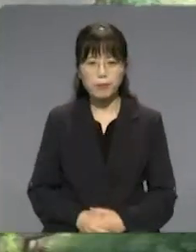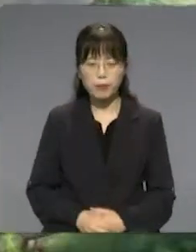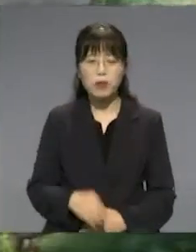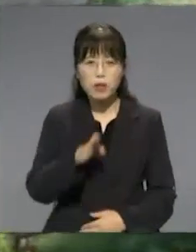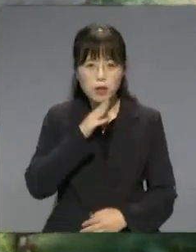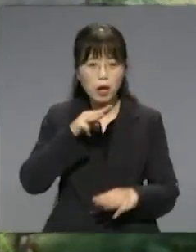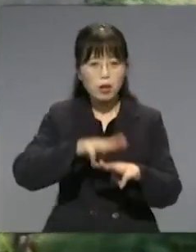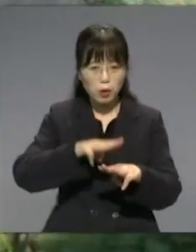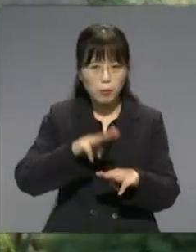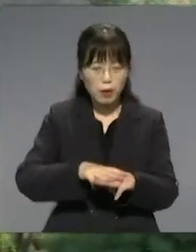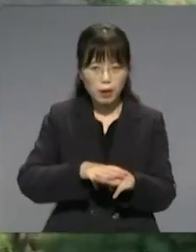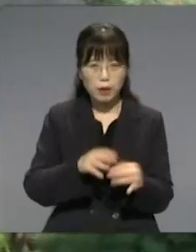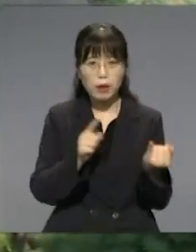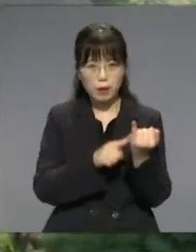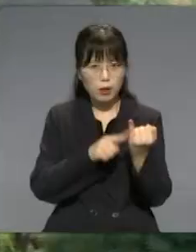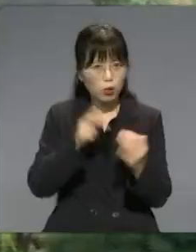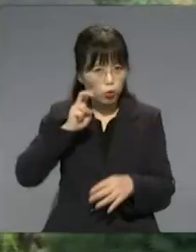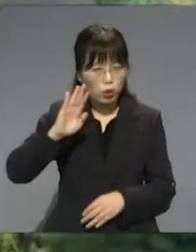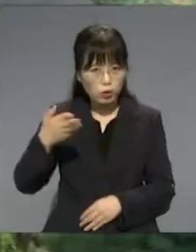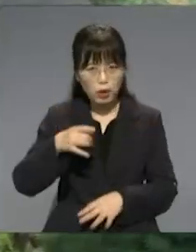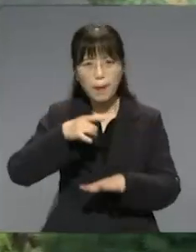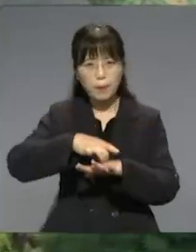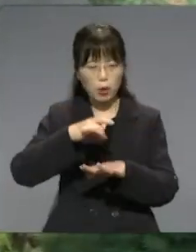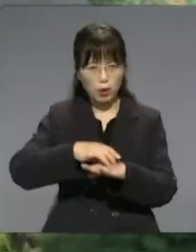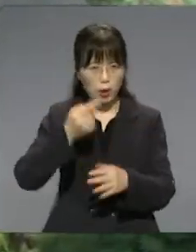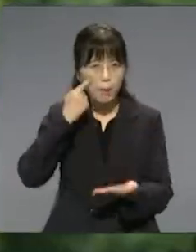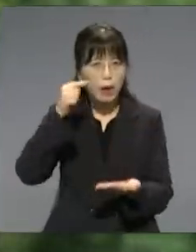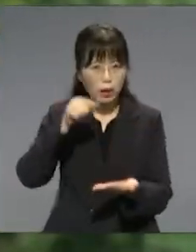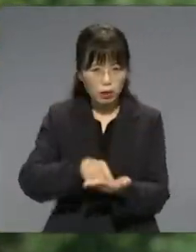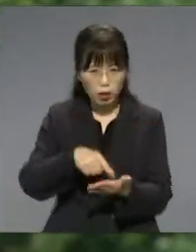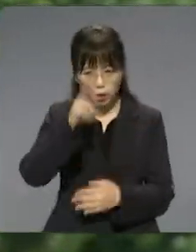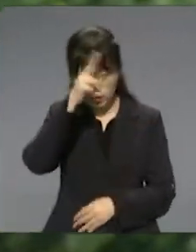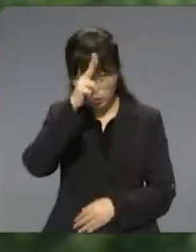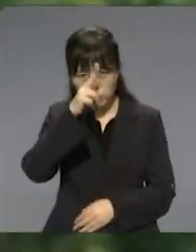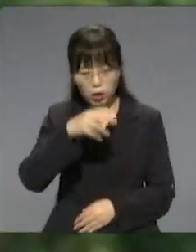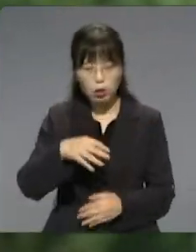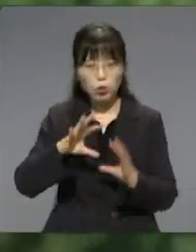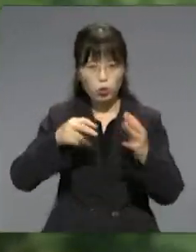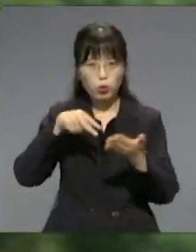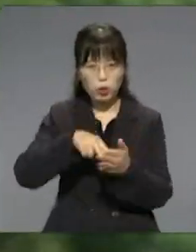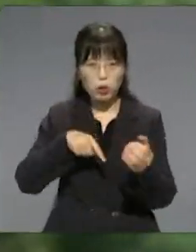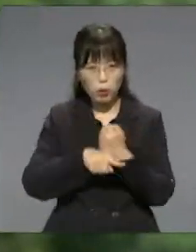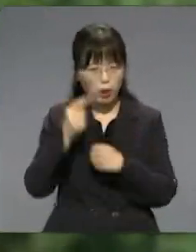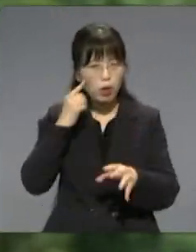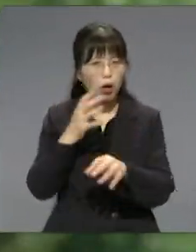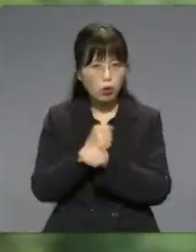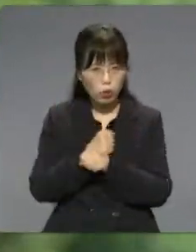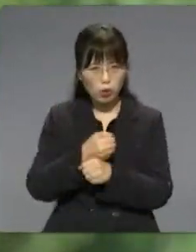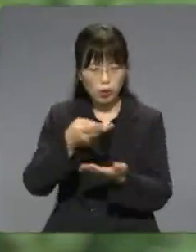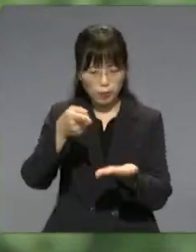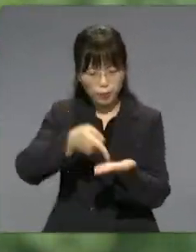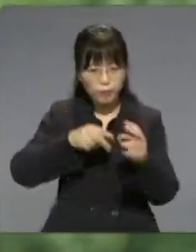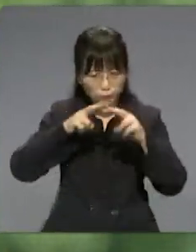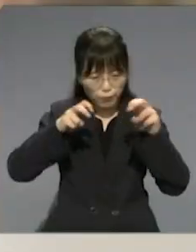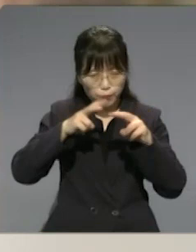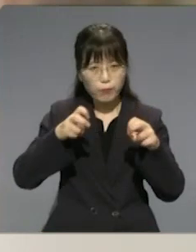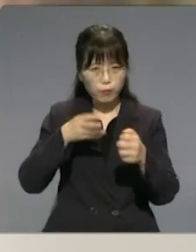실제 텃밭에서는 비양으로 추정되는 유골이 발견됐고 경찰은 국립과학수사연구원에 부검을